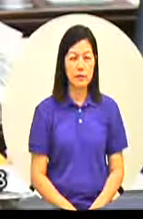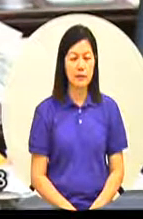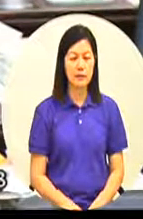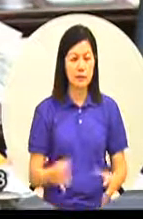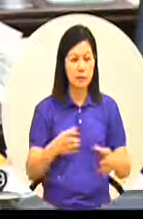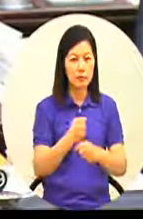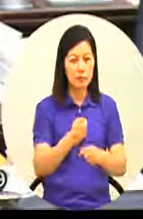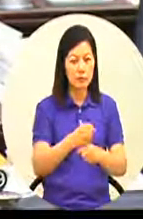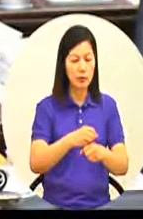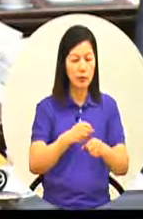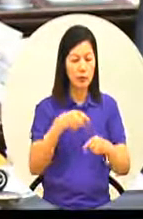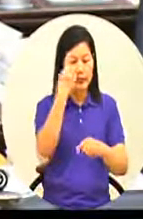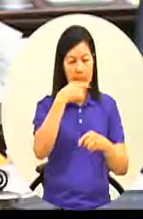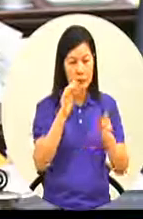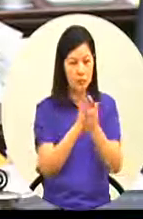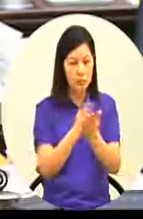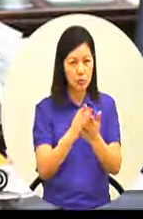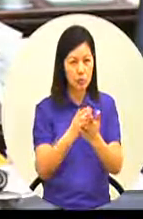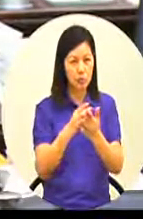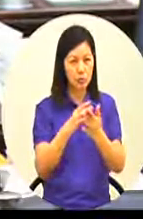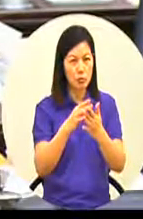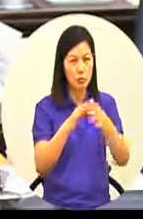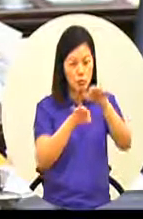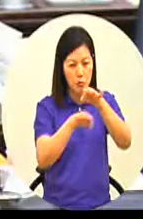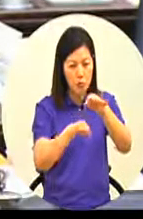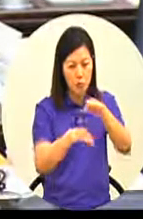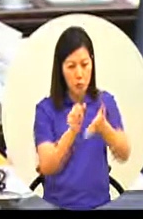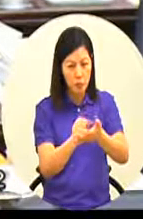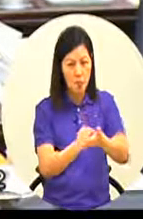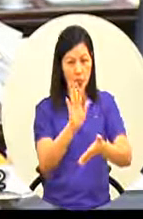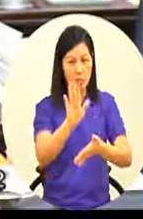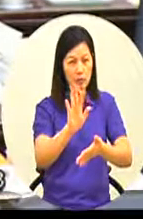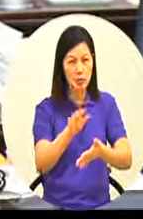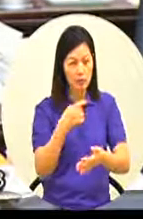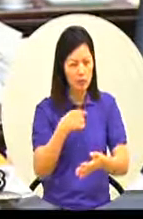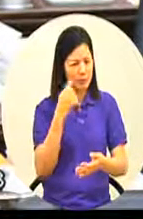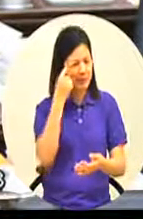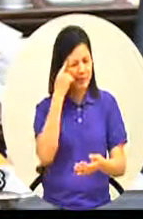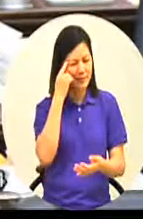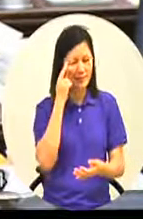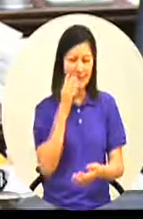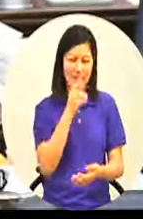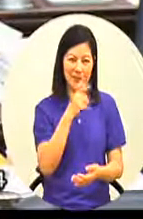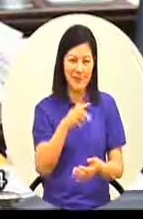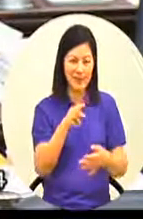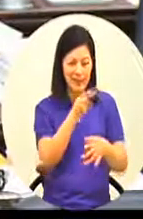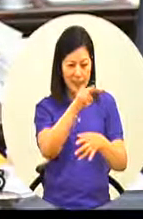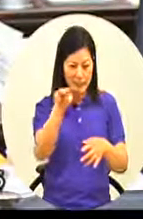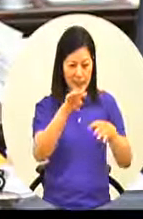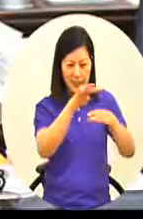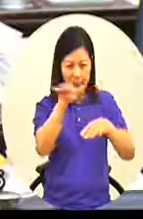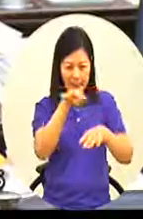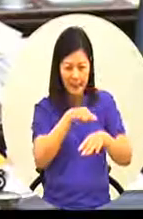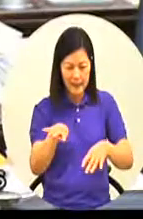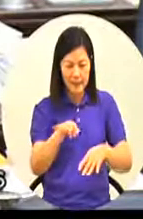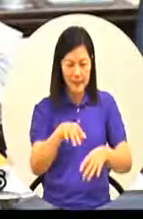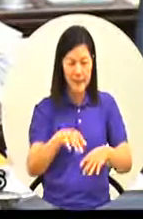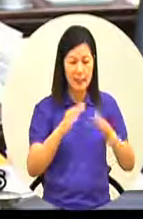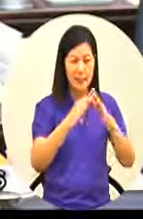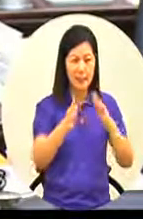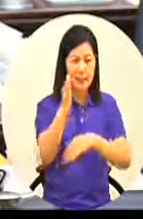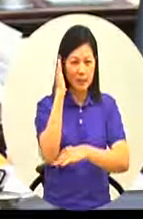脸书哦，他下面有标了一个，我其实我看的蛮有趣的。他说他写了两行字哦，就是市府的局